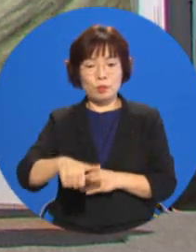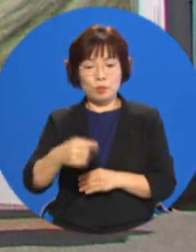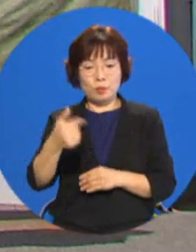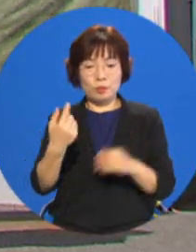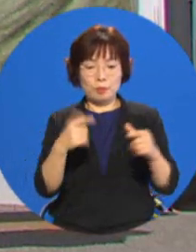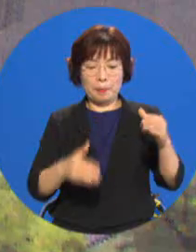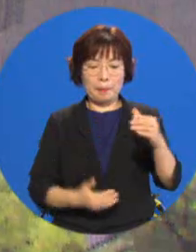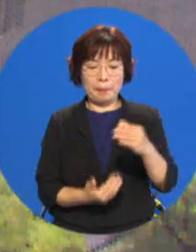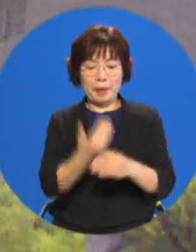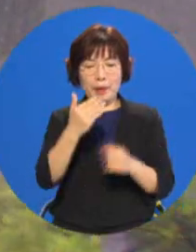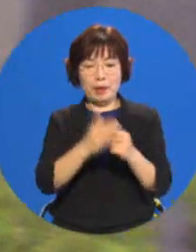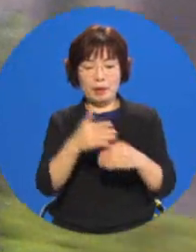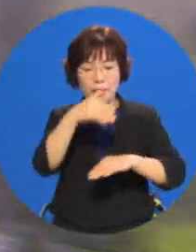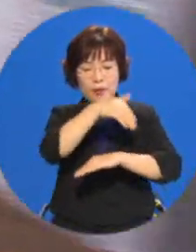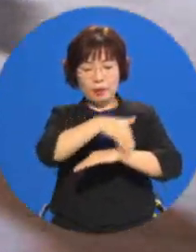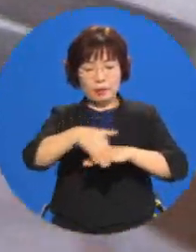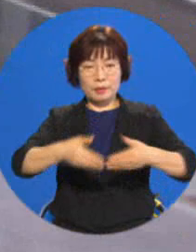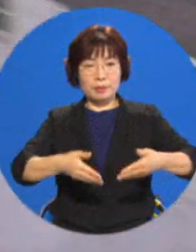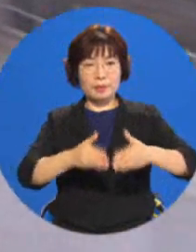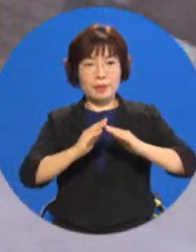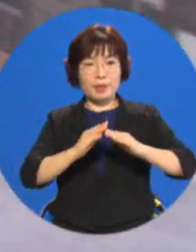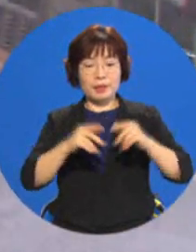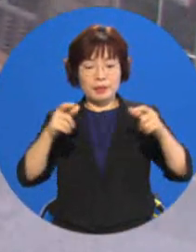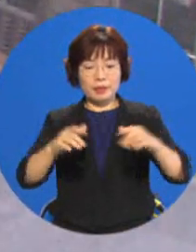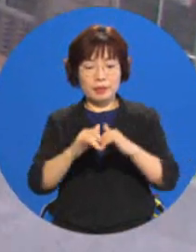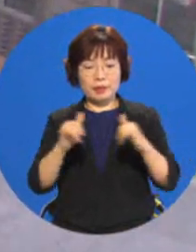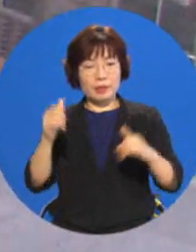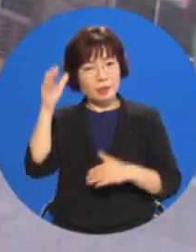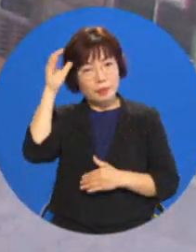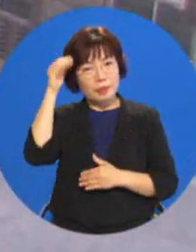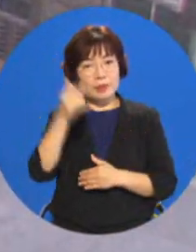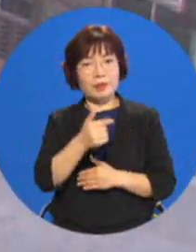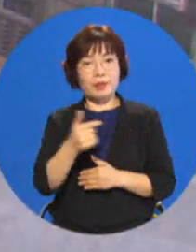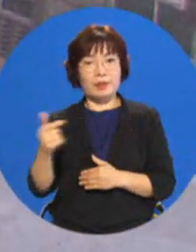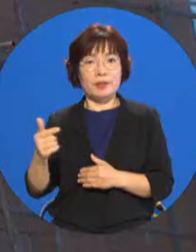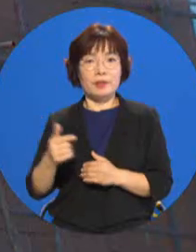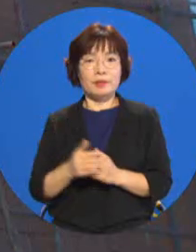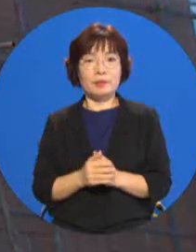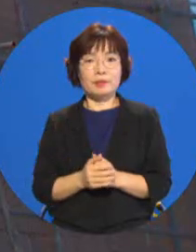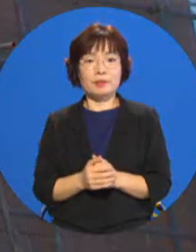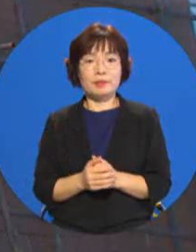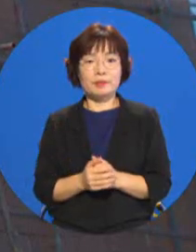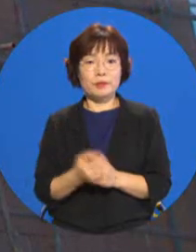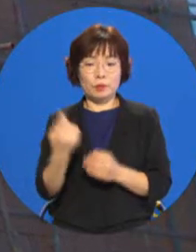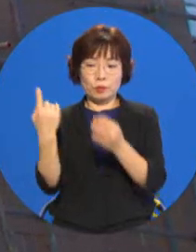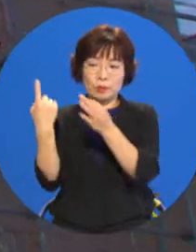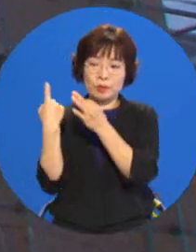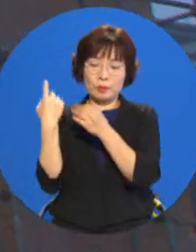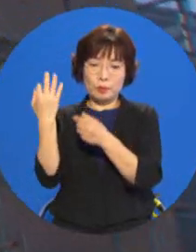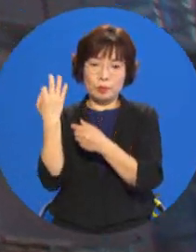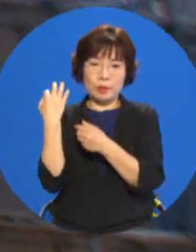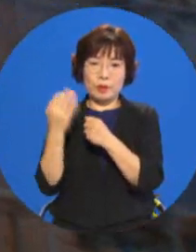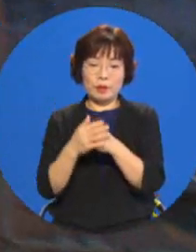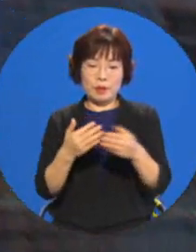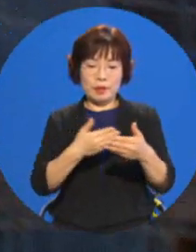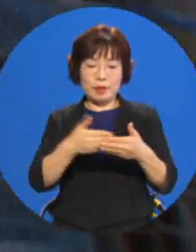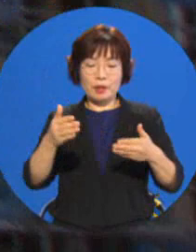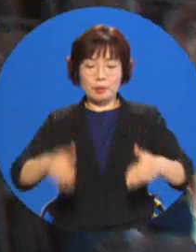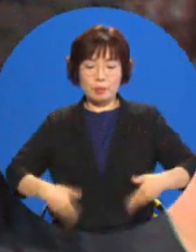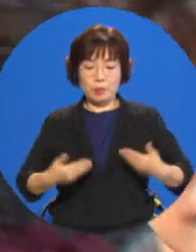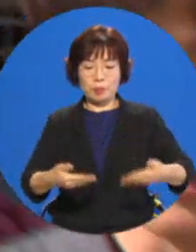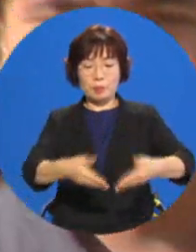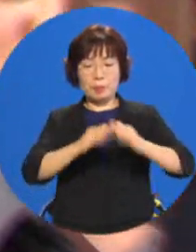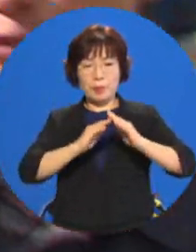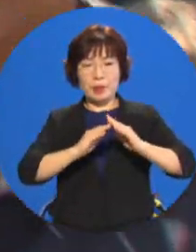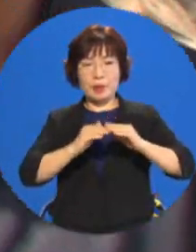살린 구체적인 청사진이 현실화하면서 지역민들의 기대감도 커지고 있습니다. 제 뒤로 보이는 곳이 내년 봄 개관을